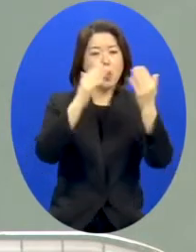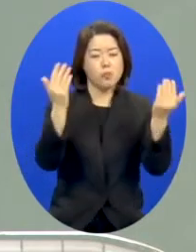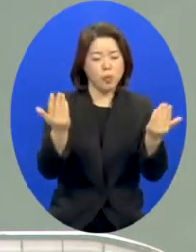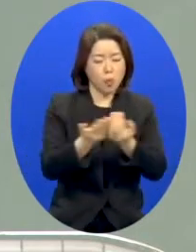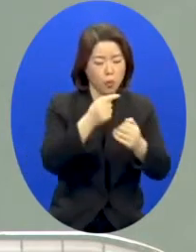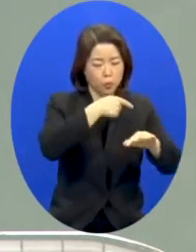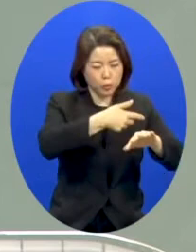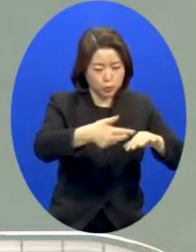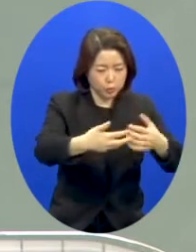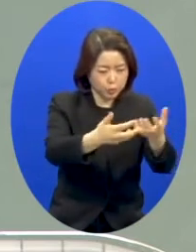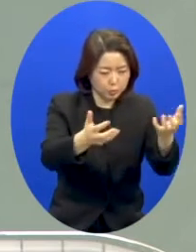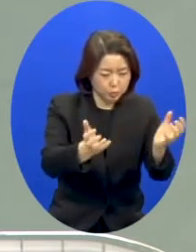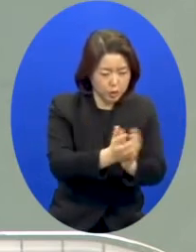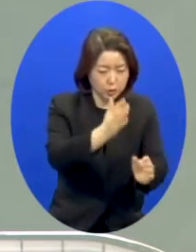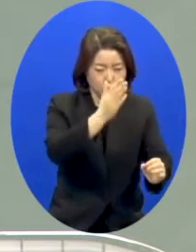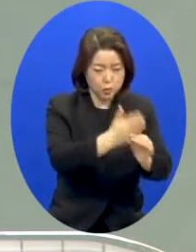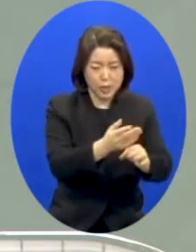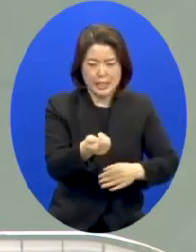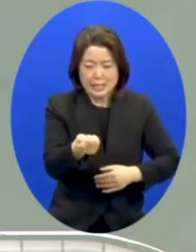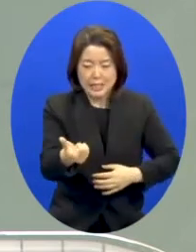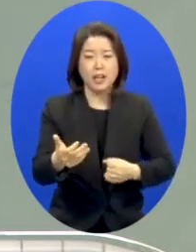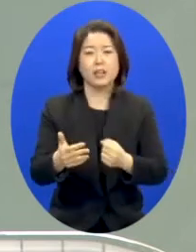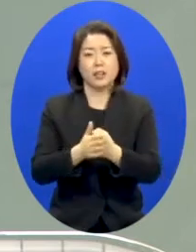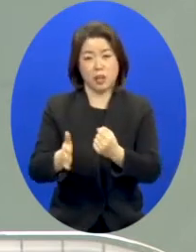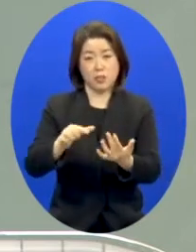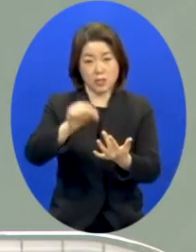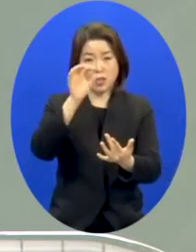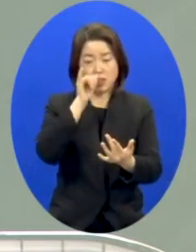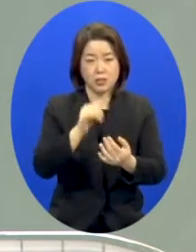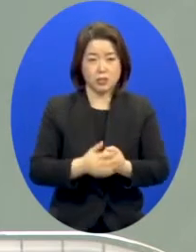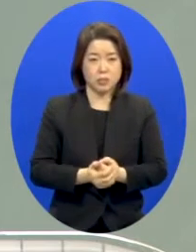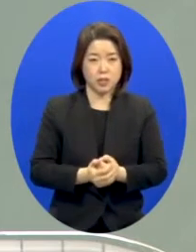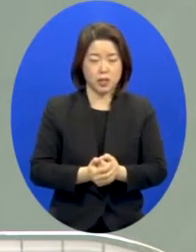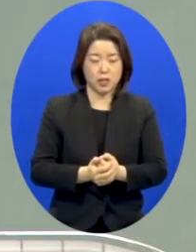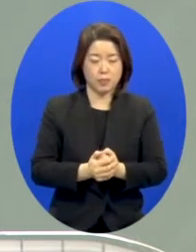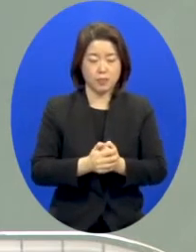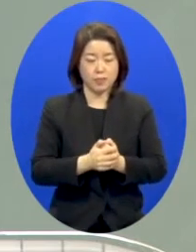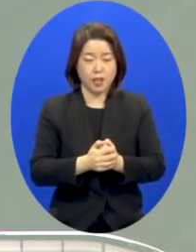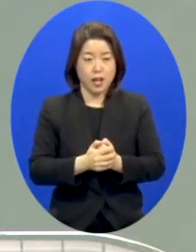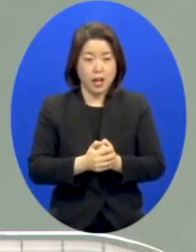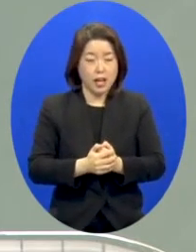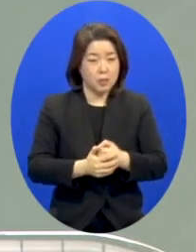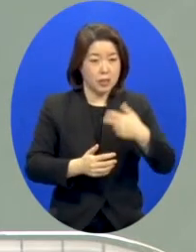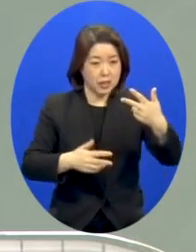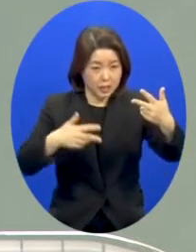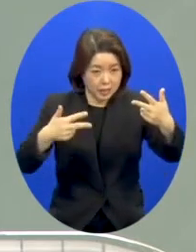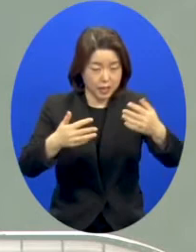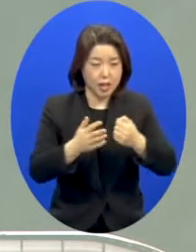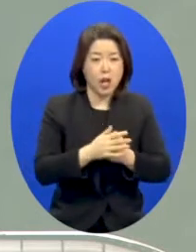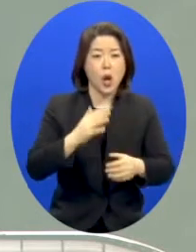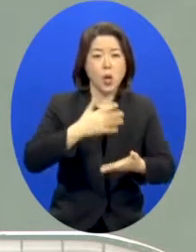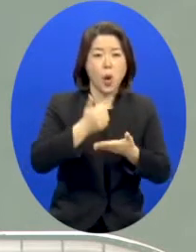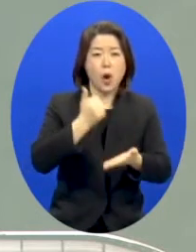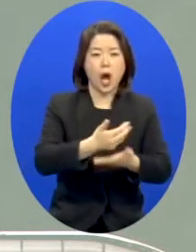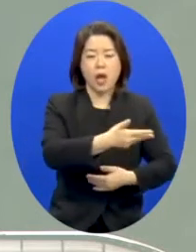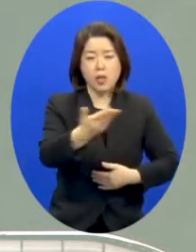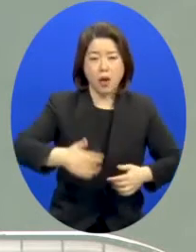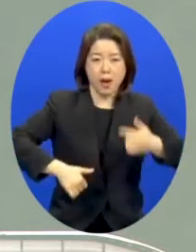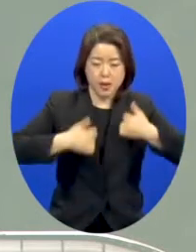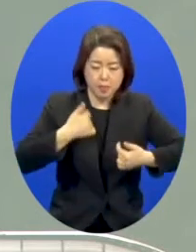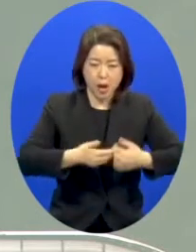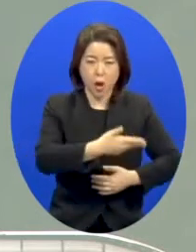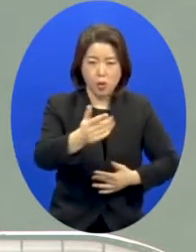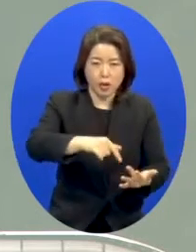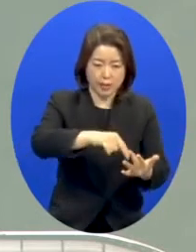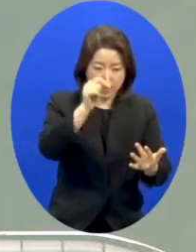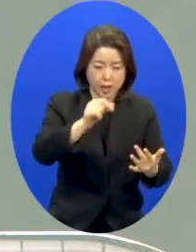민족이 없기 때문에 그랬다는 겁니다 신명기 7장 7절에 여호와께서 너희를 기뻐하시고 너희를 택하심을 은 너희가